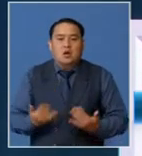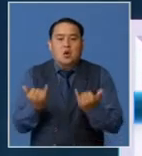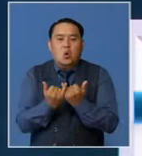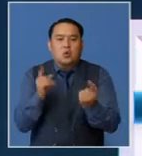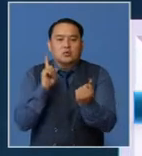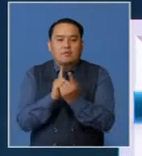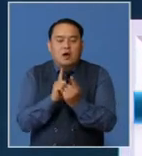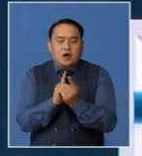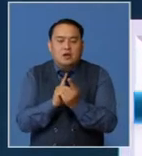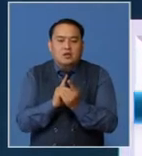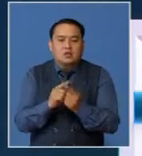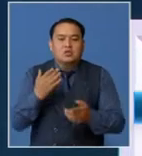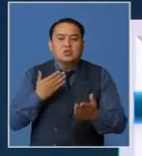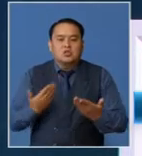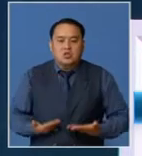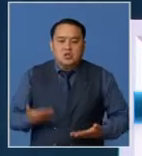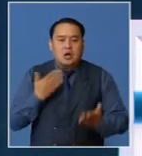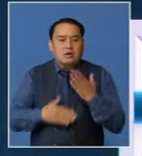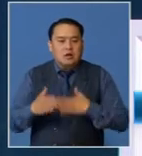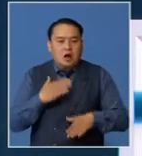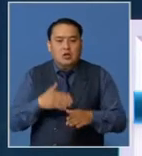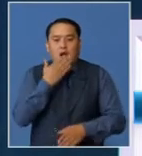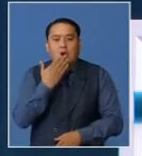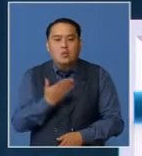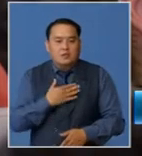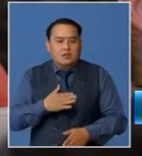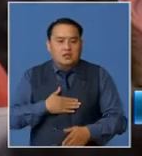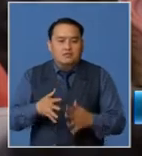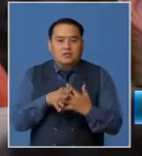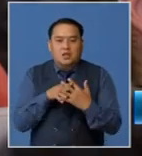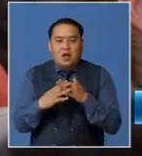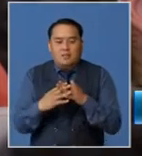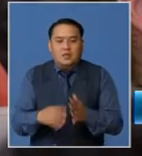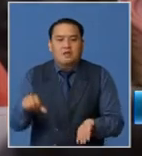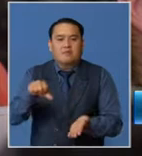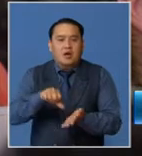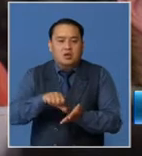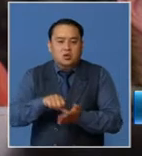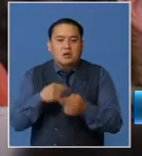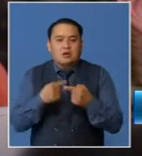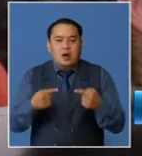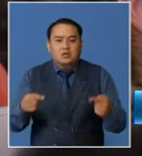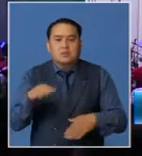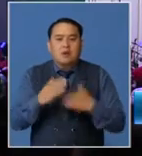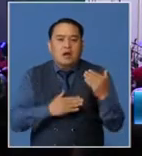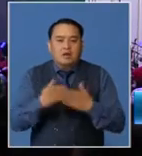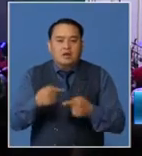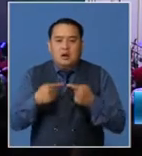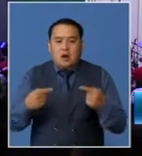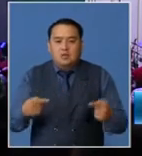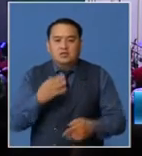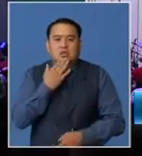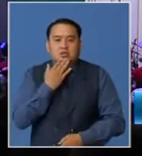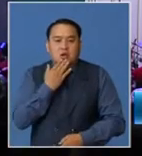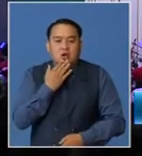Гостеприимство, хлебосольство, жизнерадостность – все это присуще людям нашего села. Выступали на сессии люди разных профессий, разных